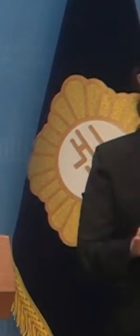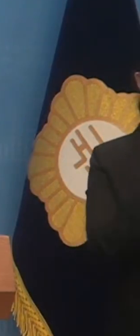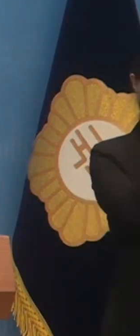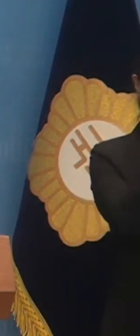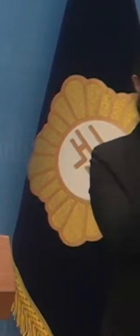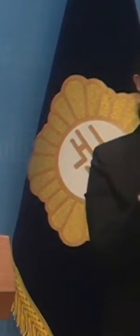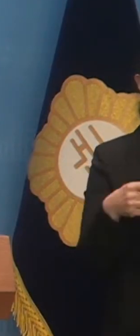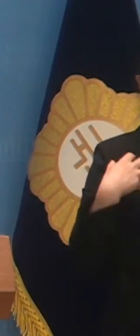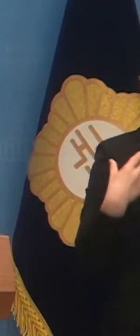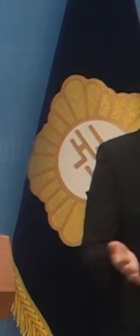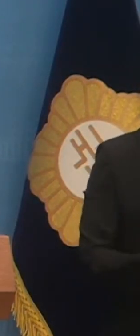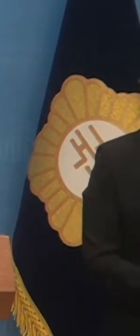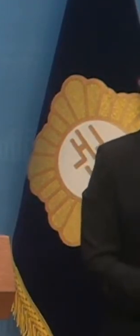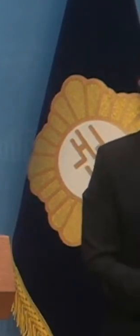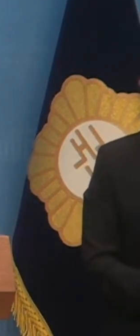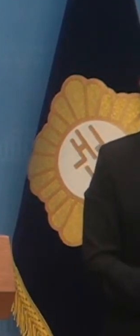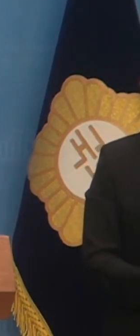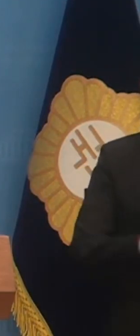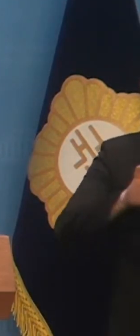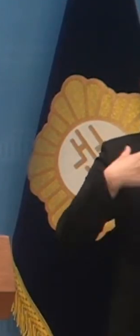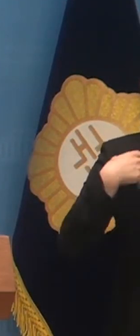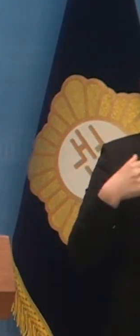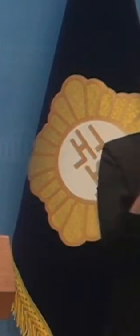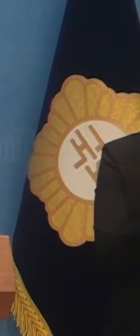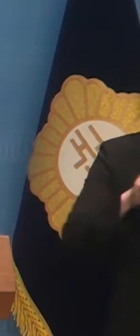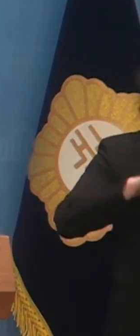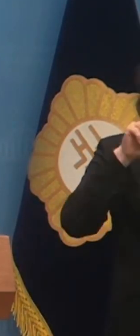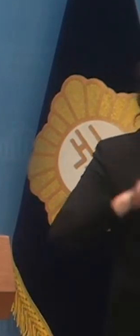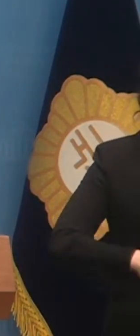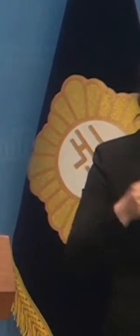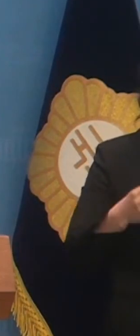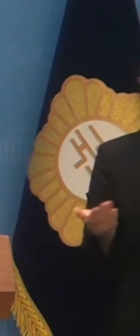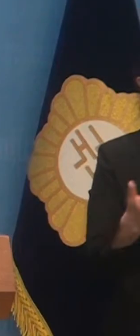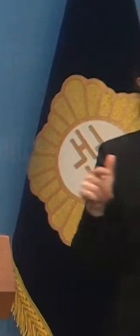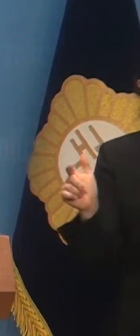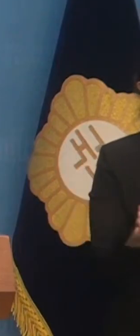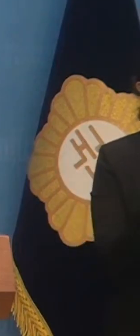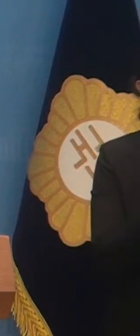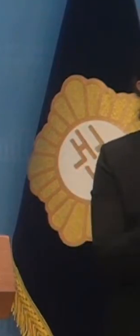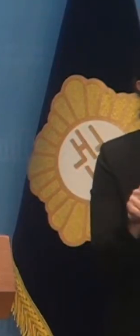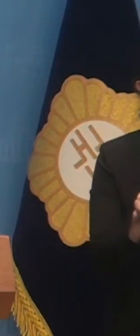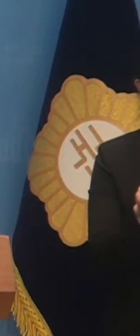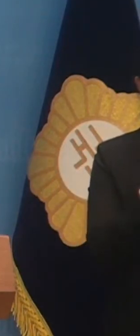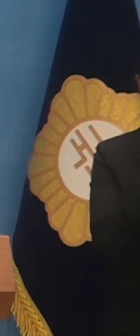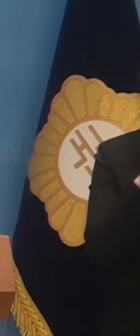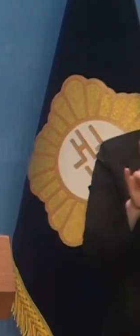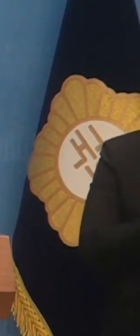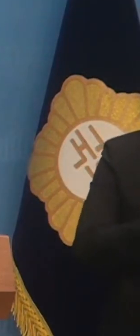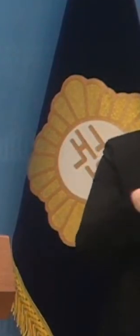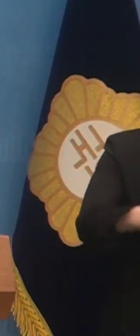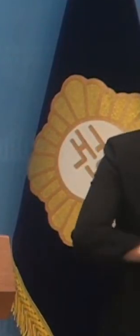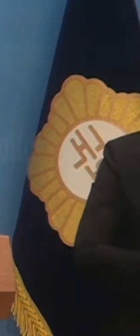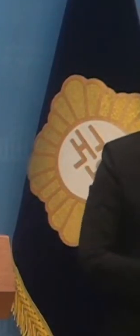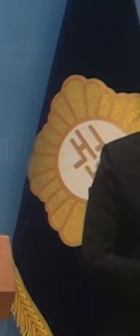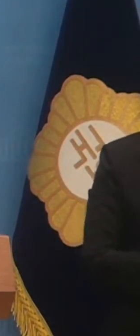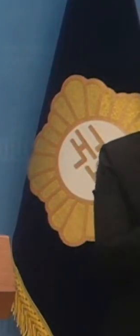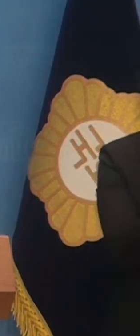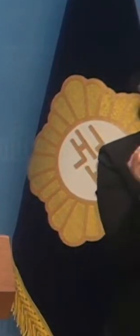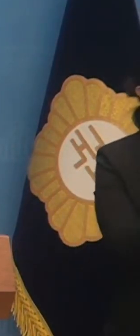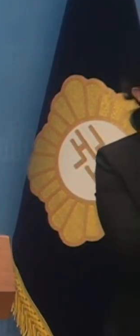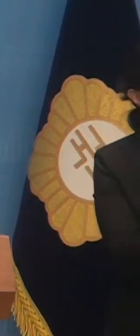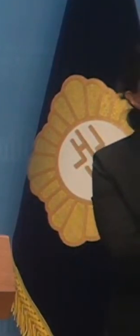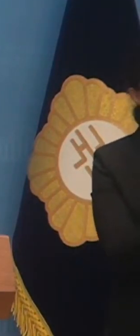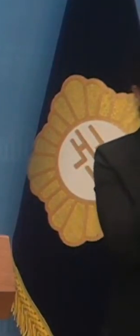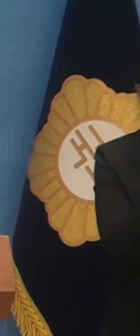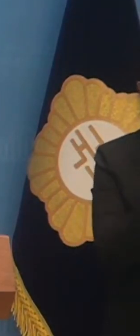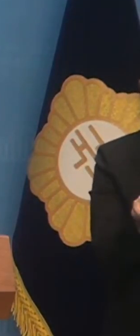있습니다. 국무위원 사의를 표명하고 업무를 축소하고 있다는 황당무계한 변명으로 국민을 우롱하는